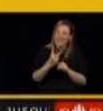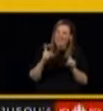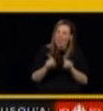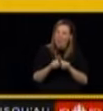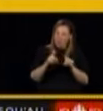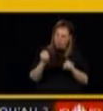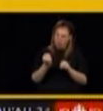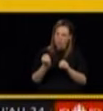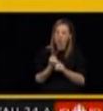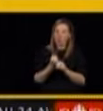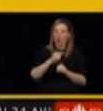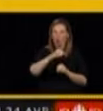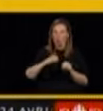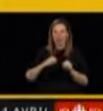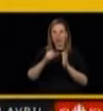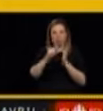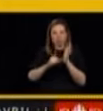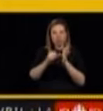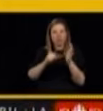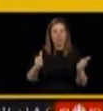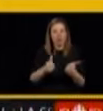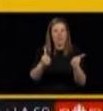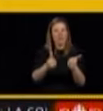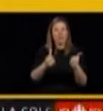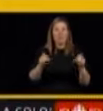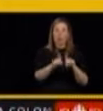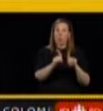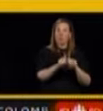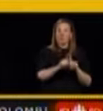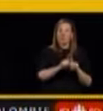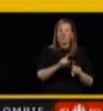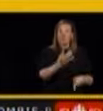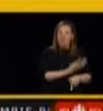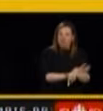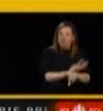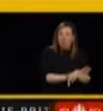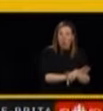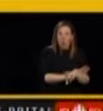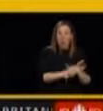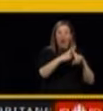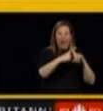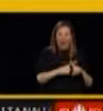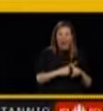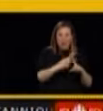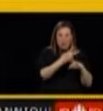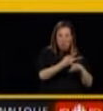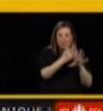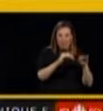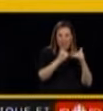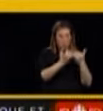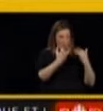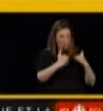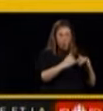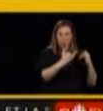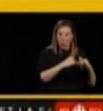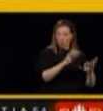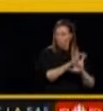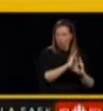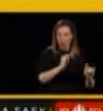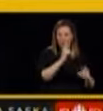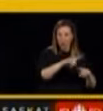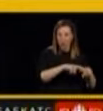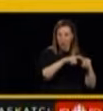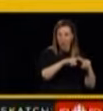précautions, mais à ce moment-ci, en plus de la chimio, de la chimiothérapie, de la radiothérapie qui a toujours, toujours continué, on va